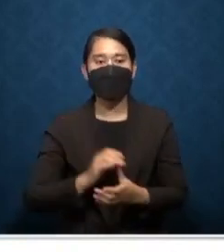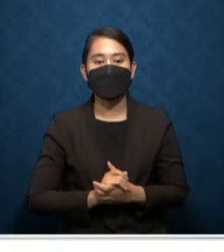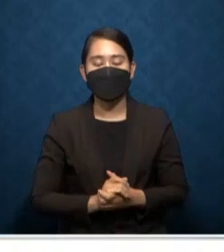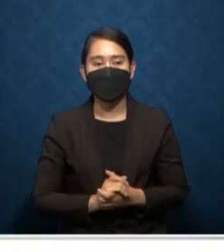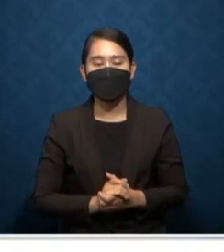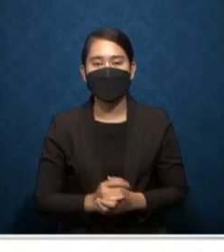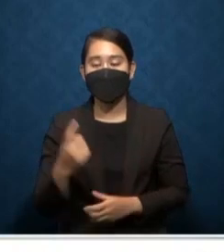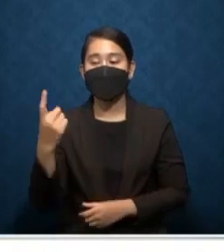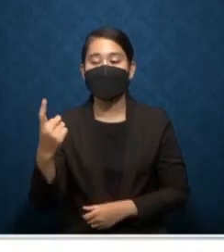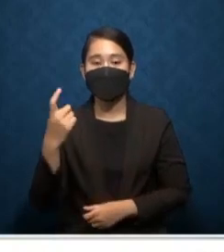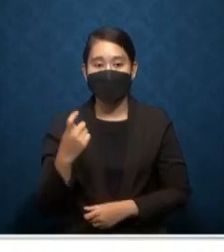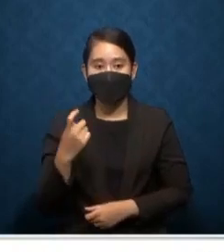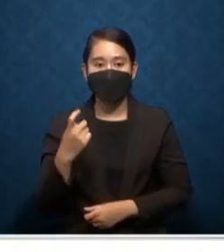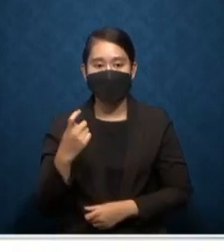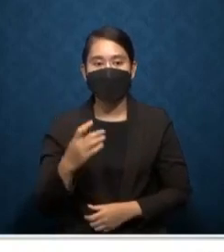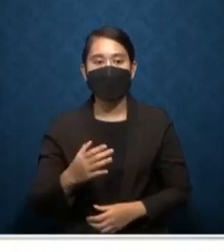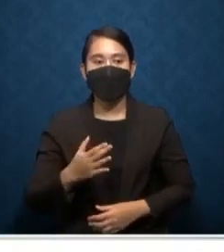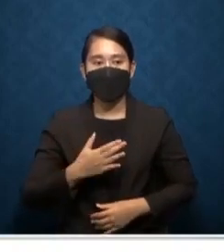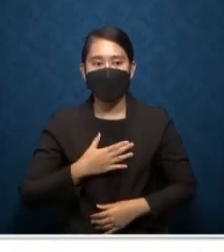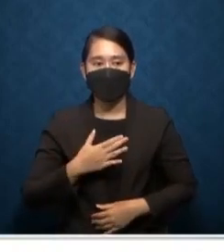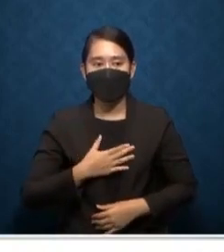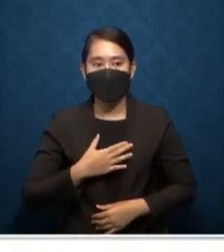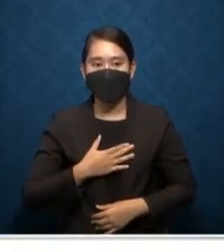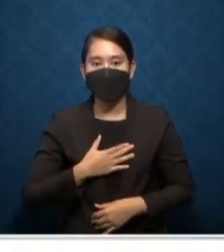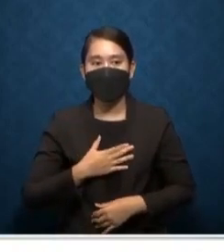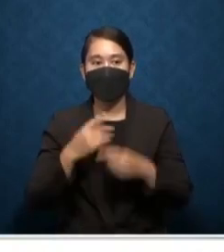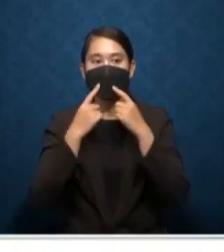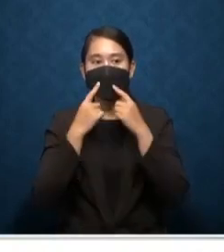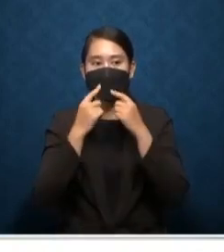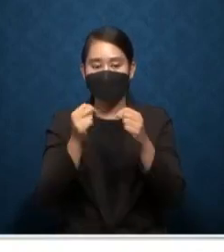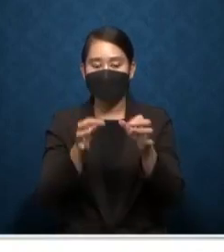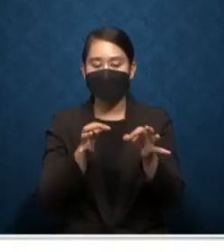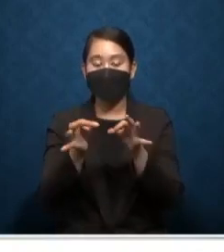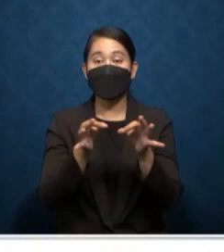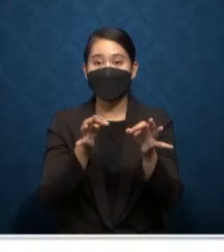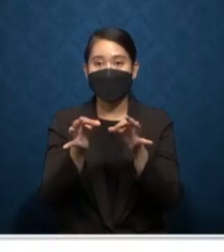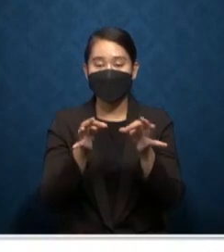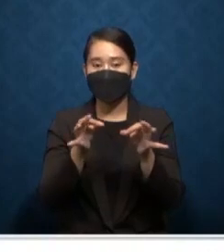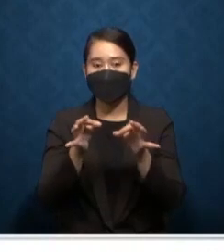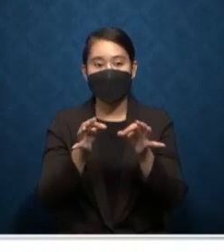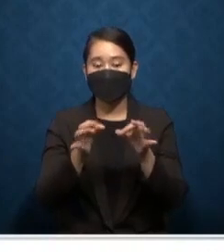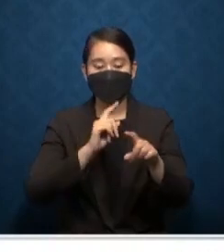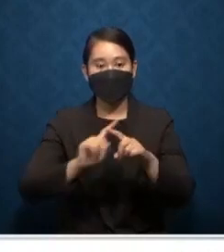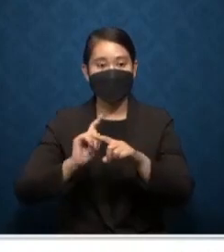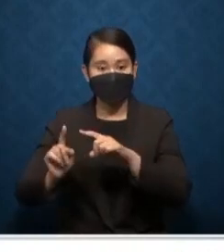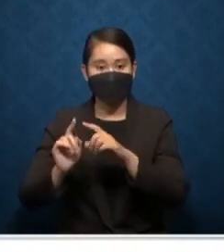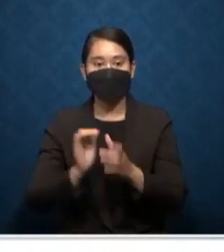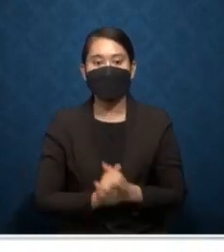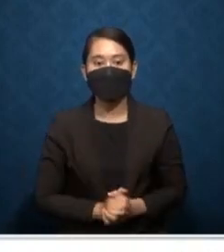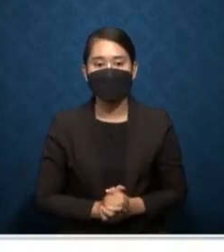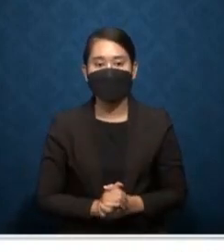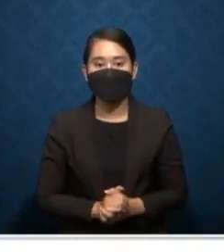ถามผมต้องเอางานท่กระสวงมาตอบท่านถ้าหากจากอุณา